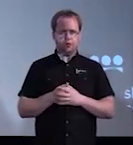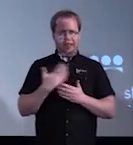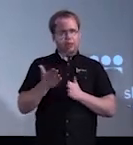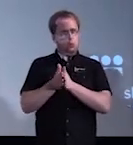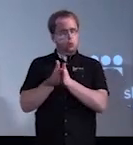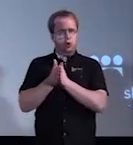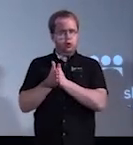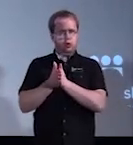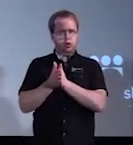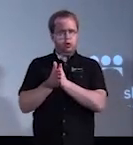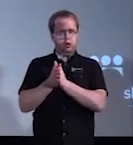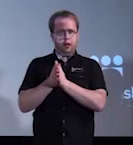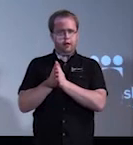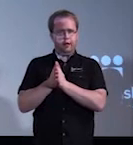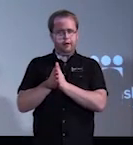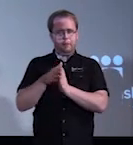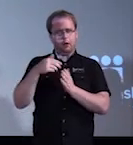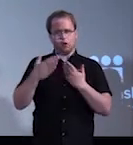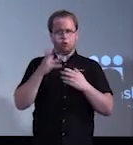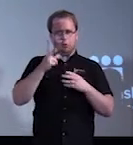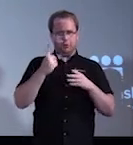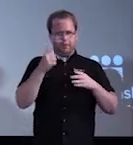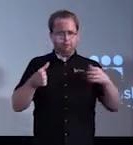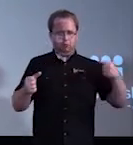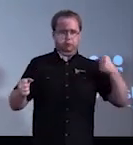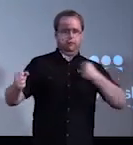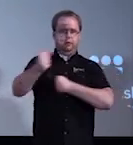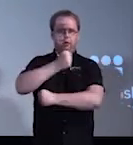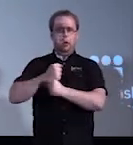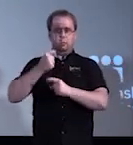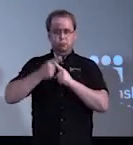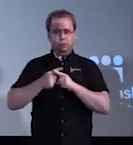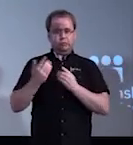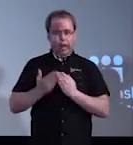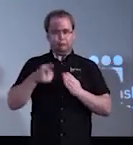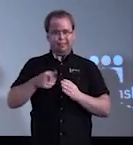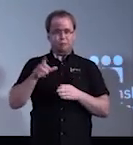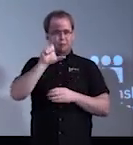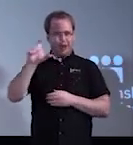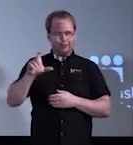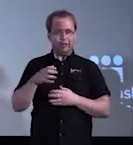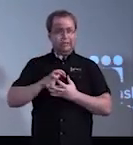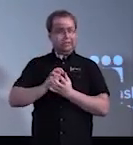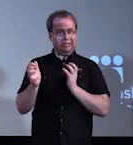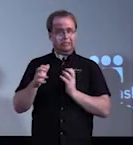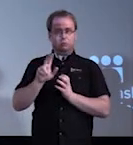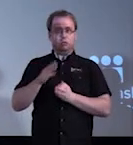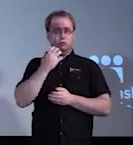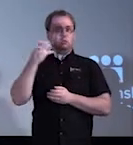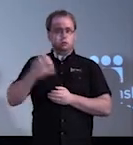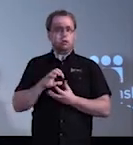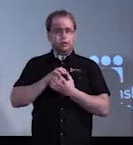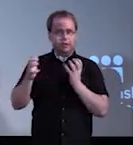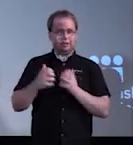som är, man gör en omläggning samtidigt som hela branschen går igenom en kris som är gigantisk. Mm. Så den